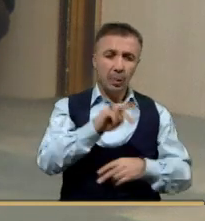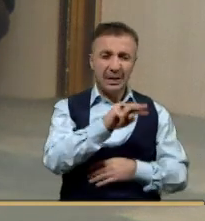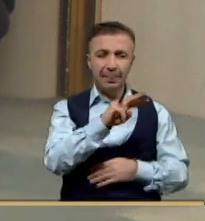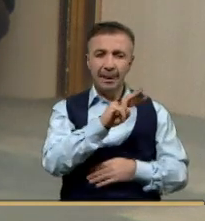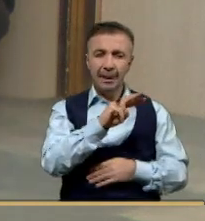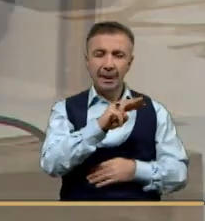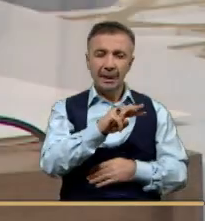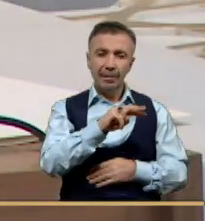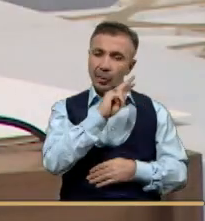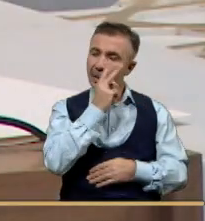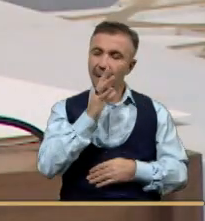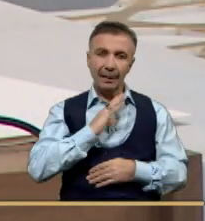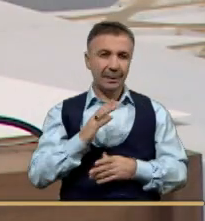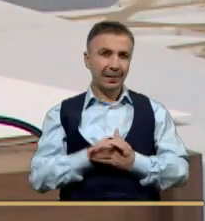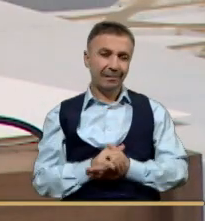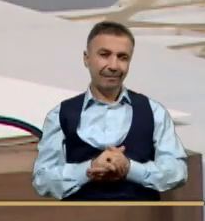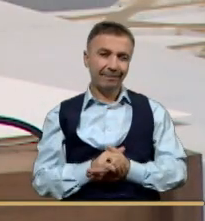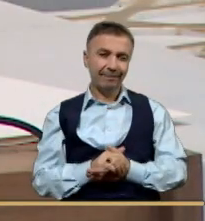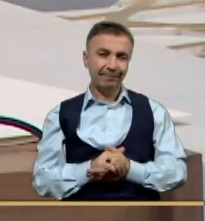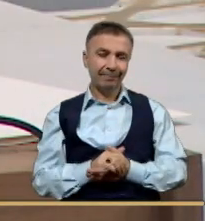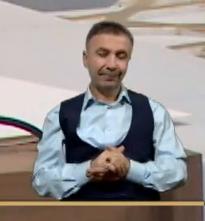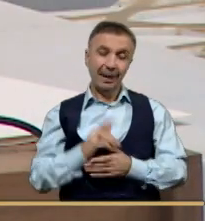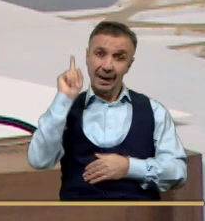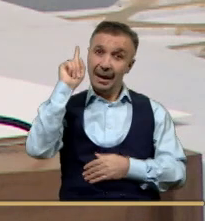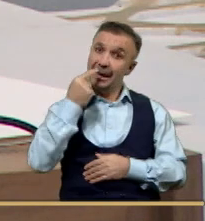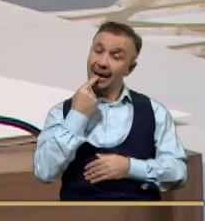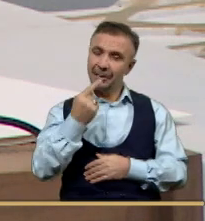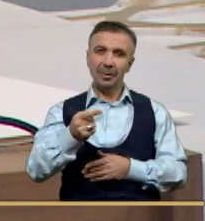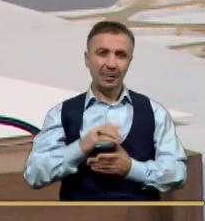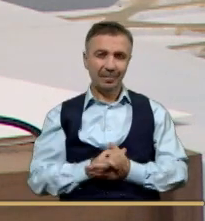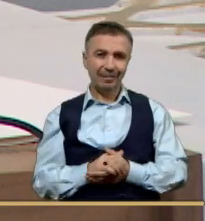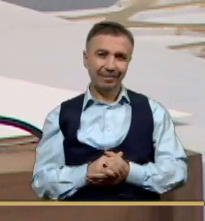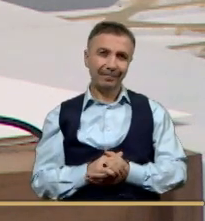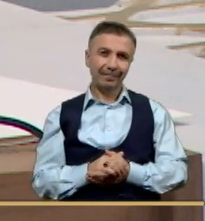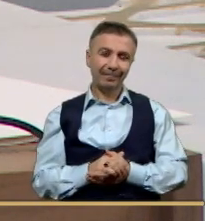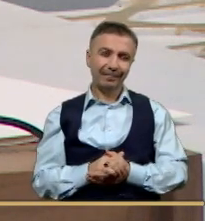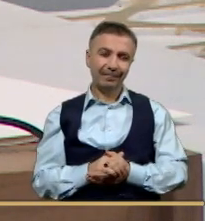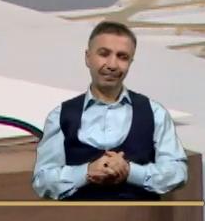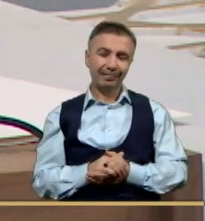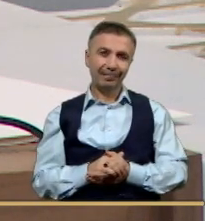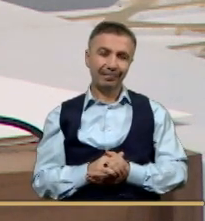Böyle bir sözü kim söyleyebilir? Ancak Rabbul Alemin söyleyebilir.